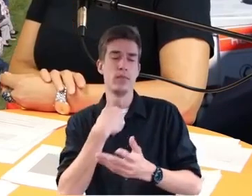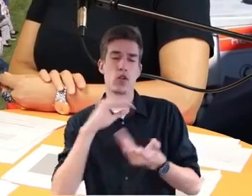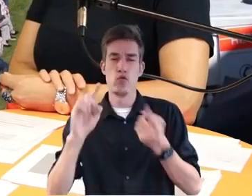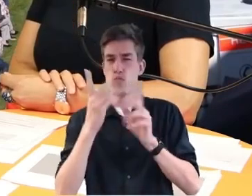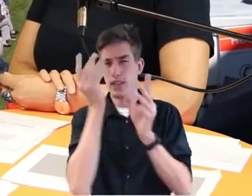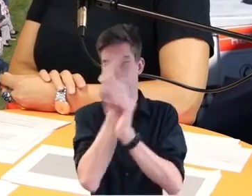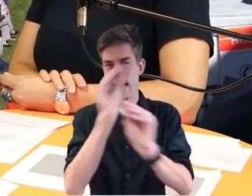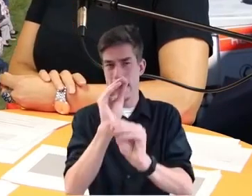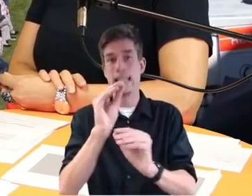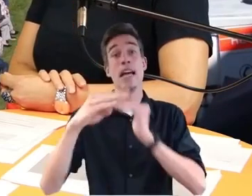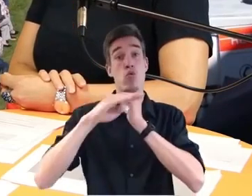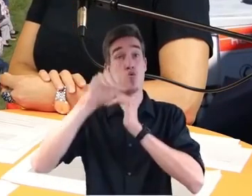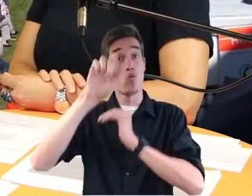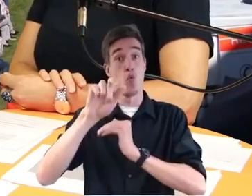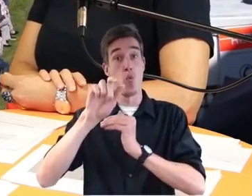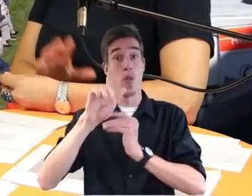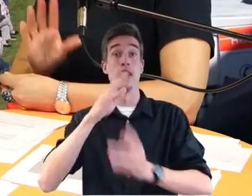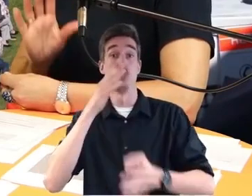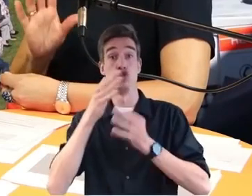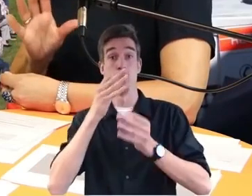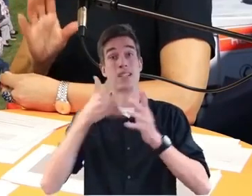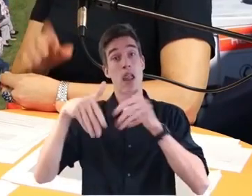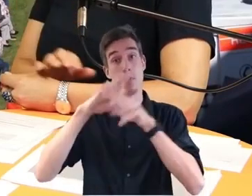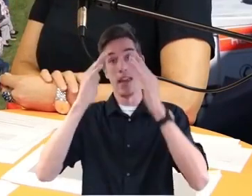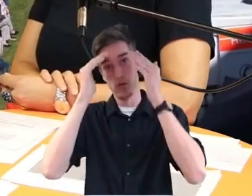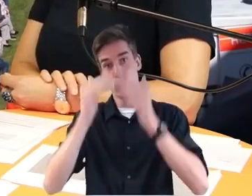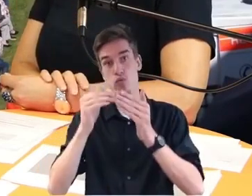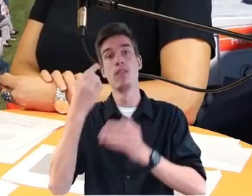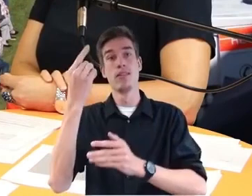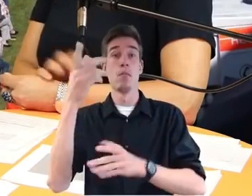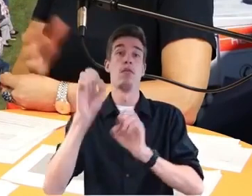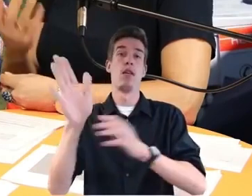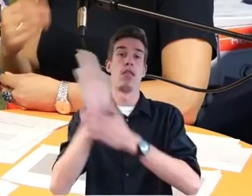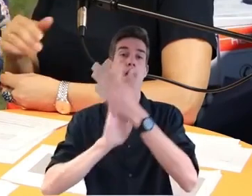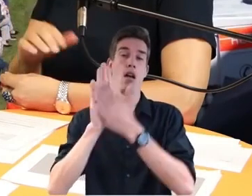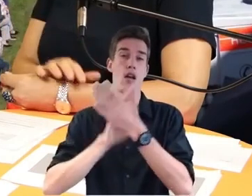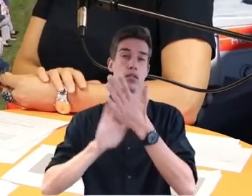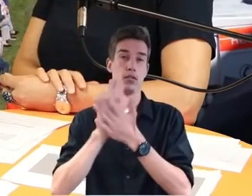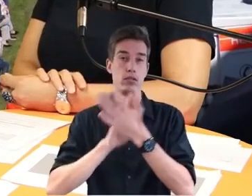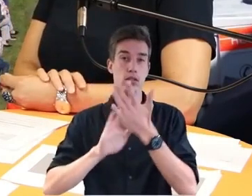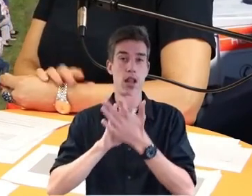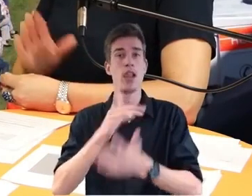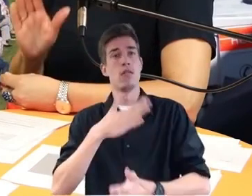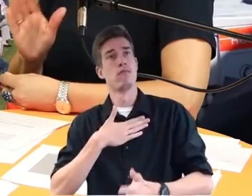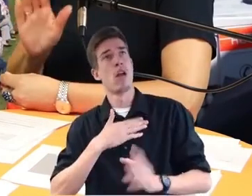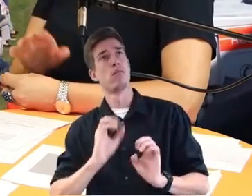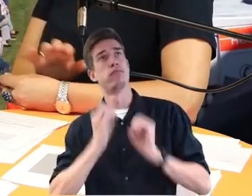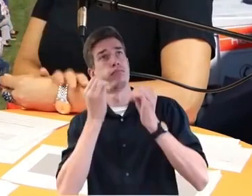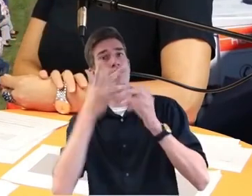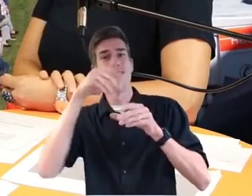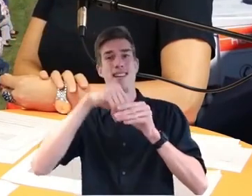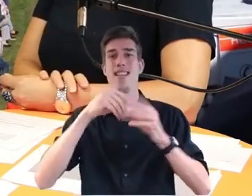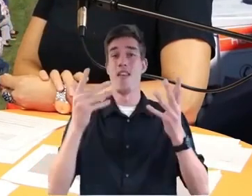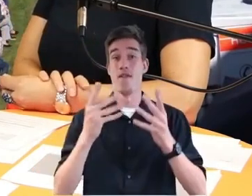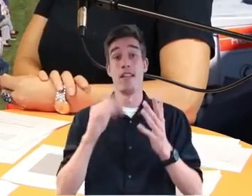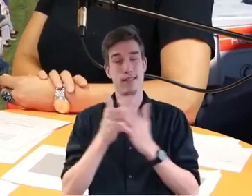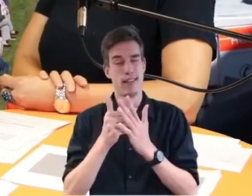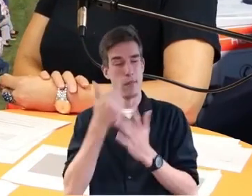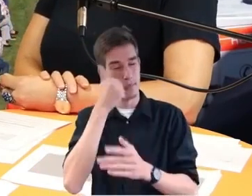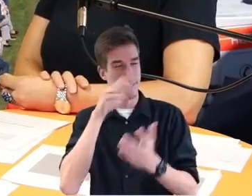wir nachher noch einen Kollegen hier, der das ausführlich nochmal erklärt und auch was wir da tun. Also bleiben Sie